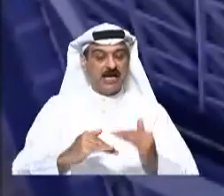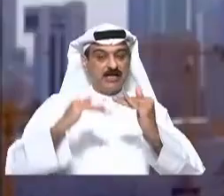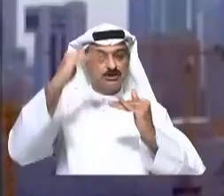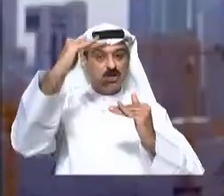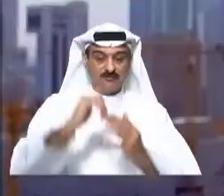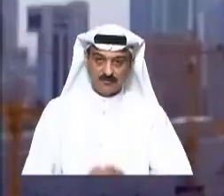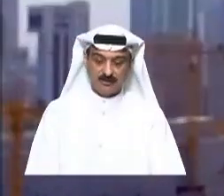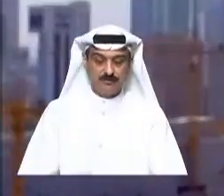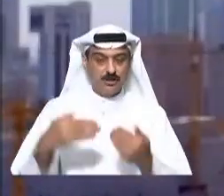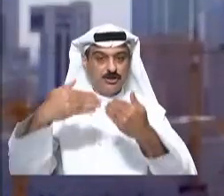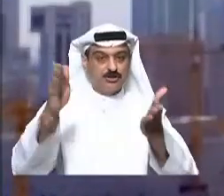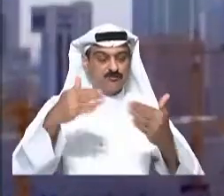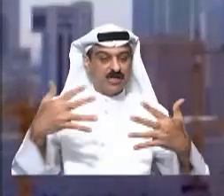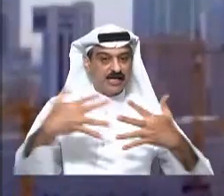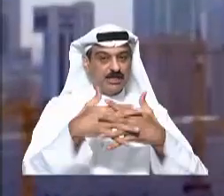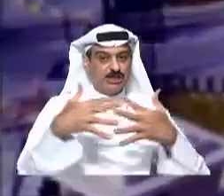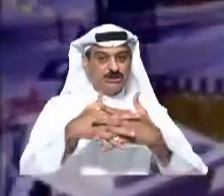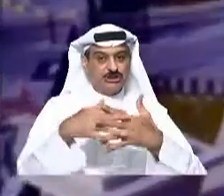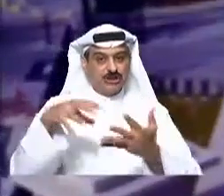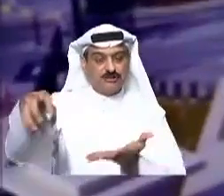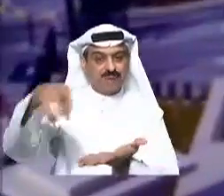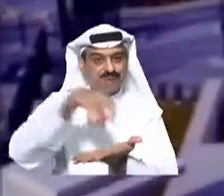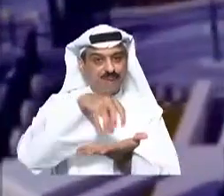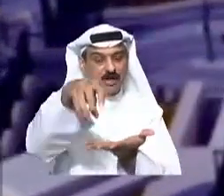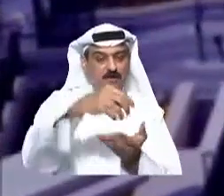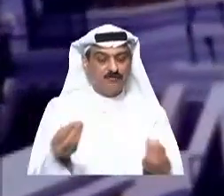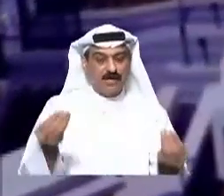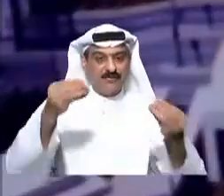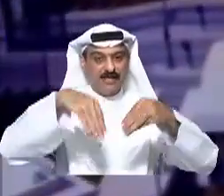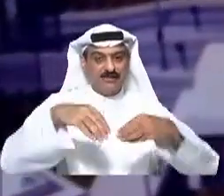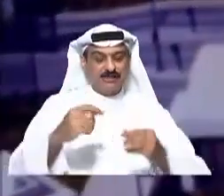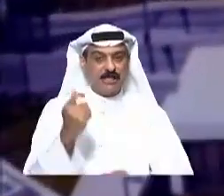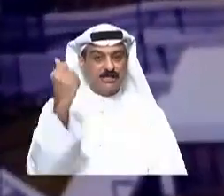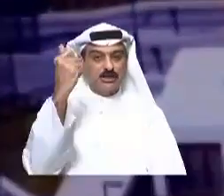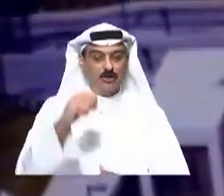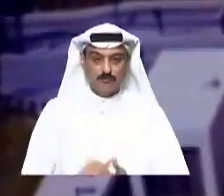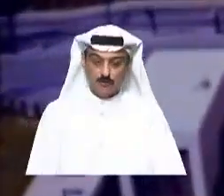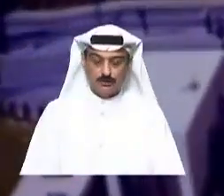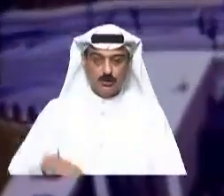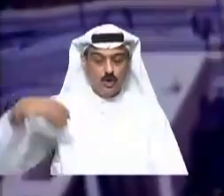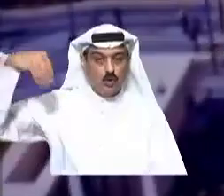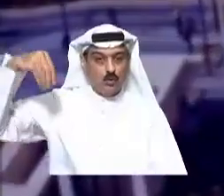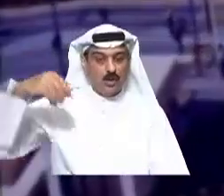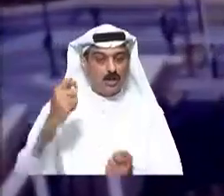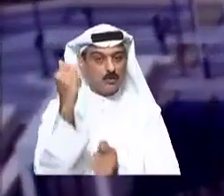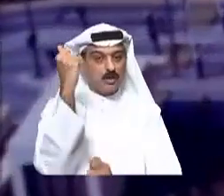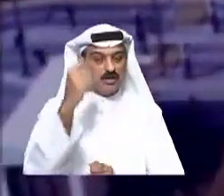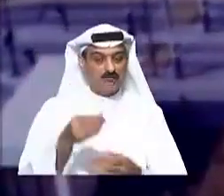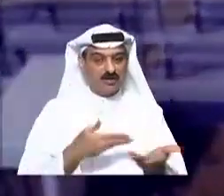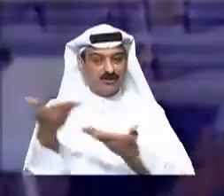تتيح للمؤسسات جمع أموال مستحقة لها أو ديون وتحويلها لأوراق مالية يمكن التداول عليها.